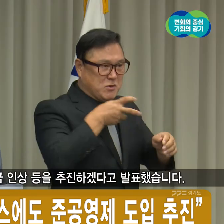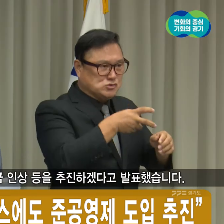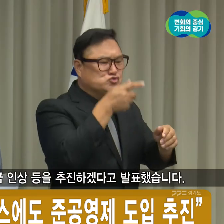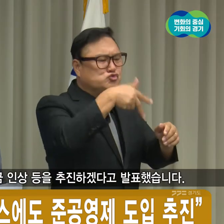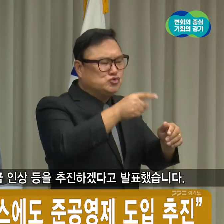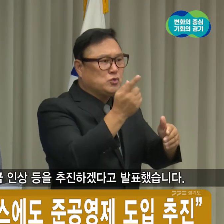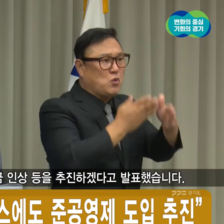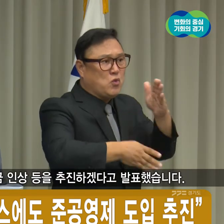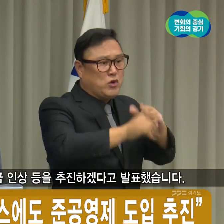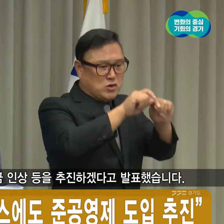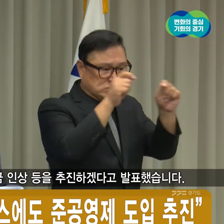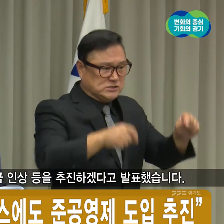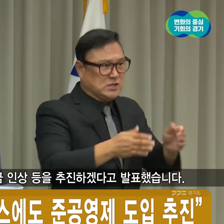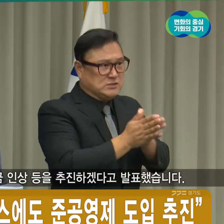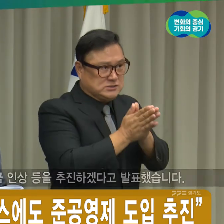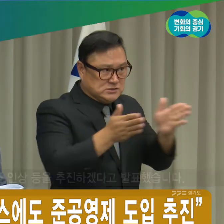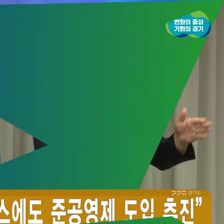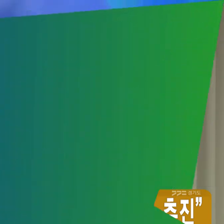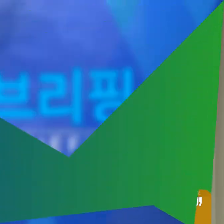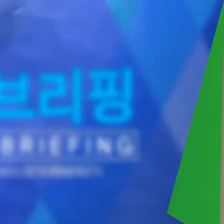등을 추진하겠다고 발표했습니다.